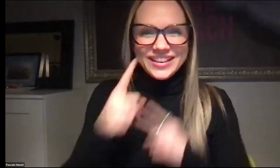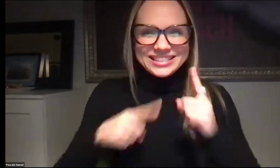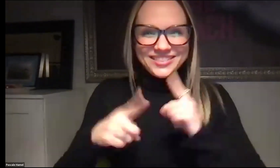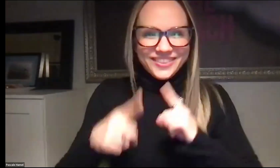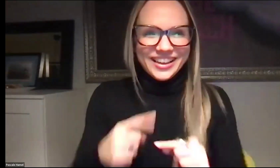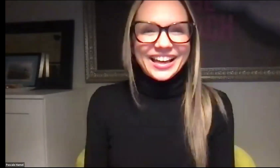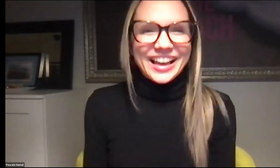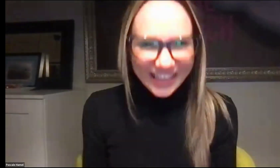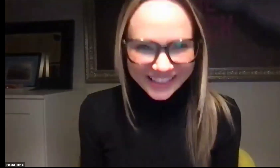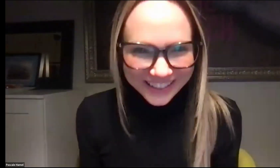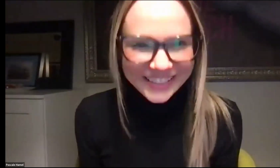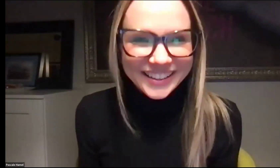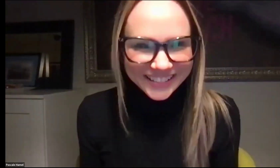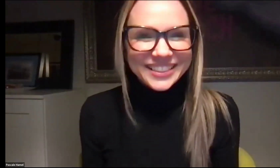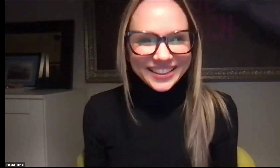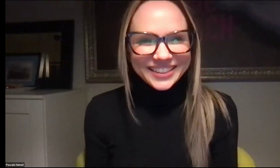C'est plus facile pour.